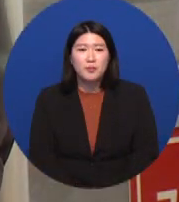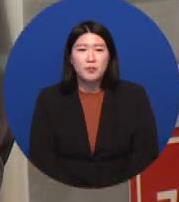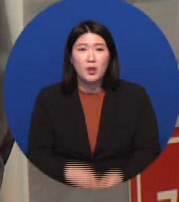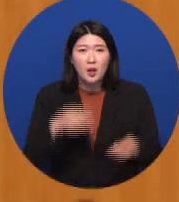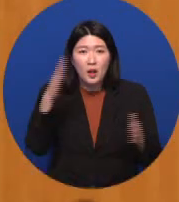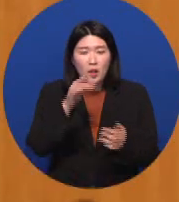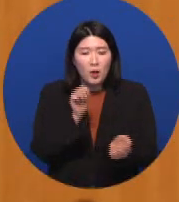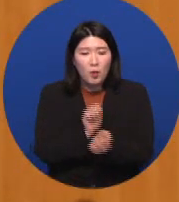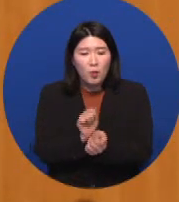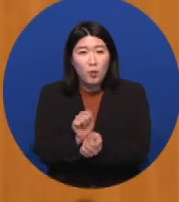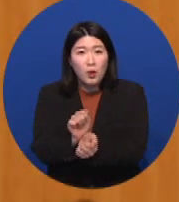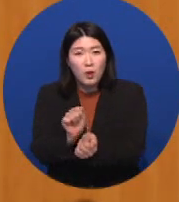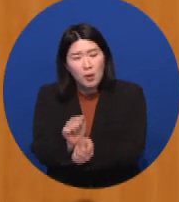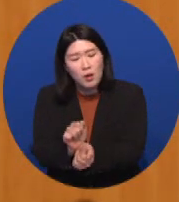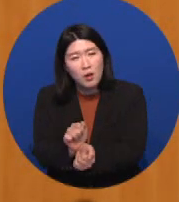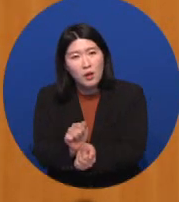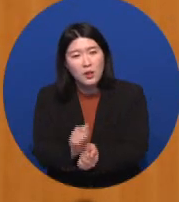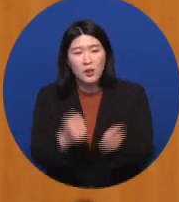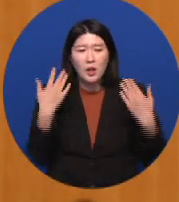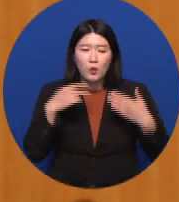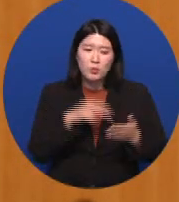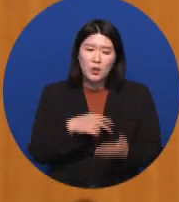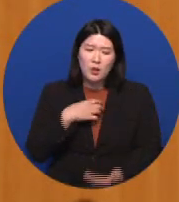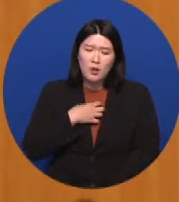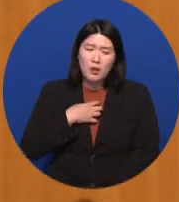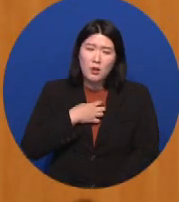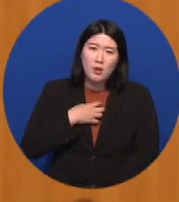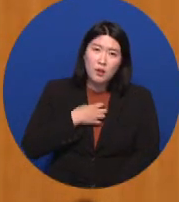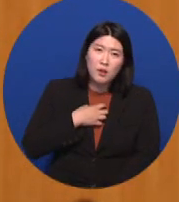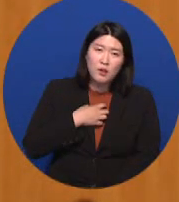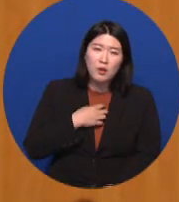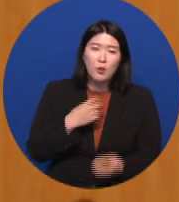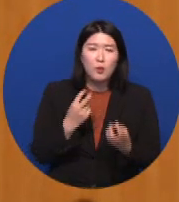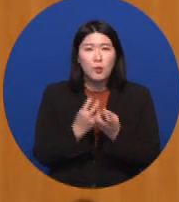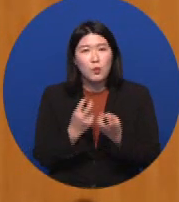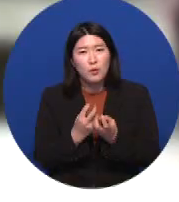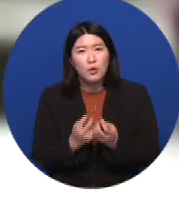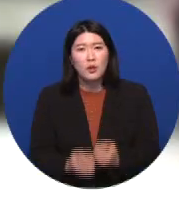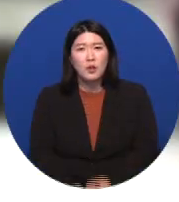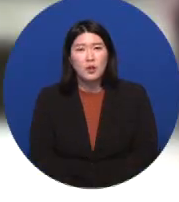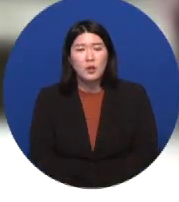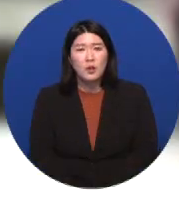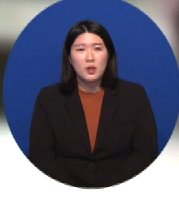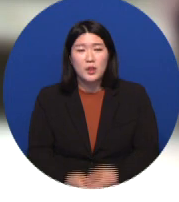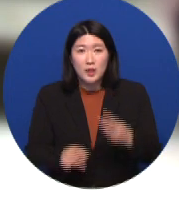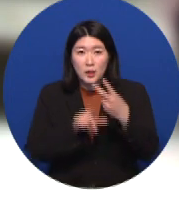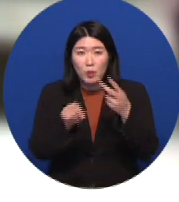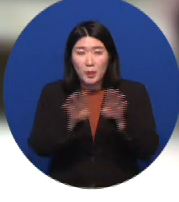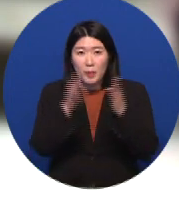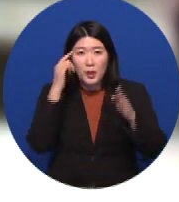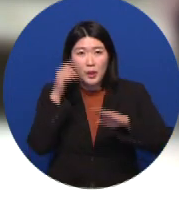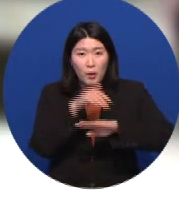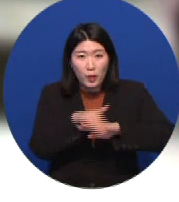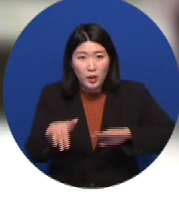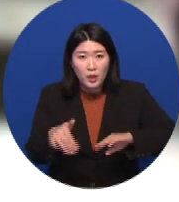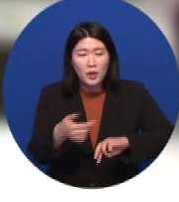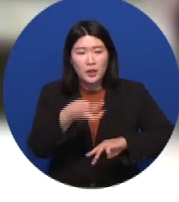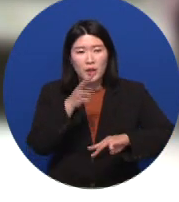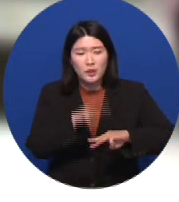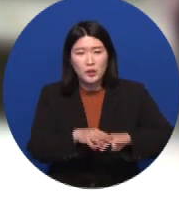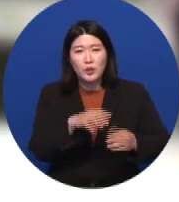확진이 늘면서 개학을 앞둔 학교에 비상이 걸렸습니다. 대전은 60%인 185곳,